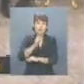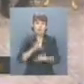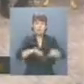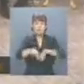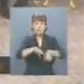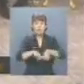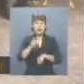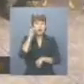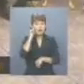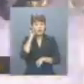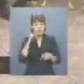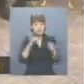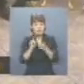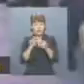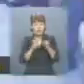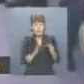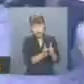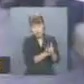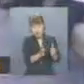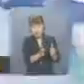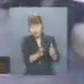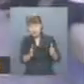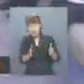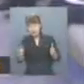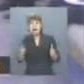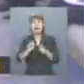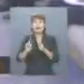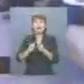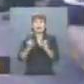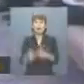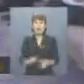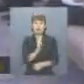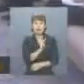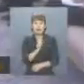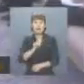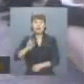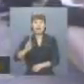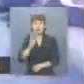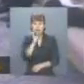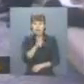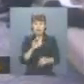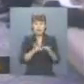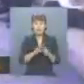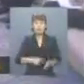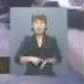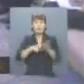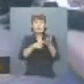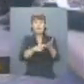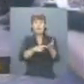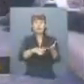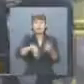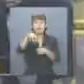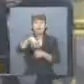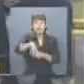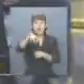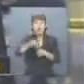ำในระยะสั้นระยะกลางและระยะยาวโดยก่อนหน้านี้นายกิติรัตน์ระบุว่าจะเสนอต่อที่ประชุมให้องค์การความร่วมมือระหว่างประเทศ